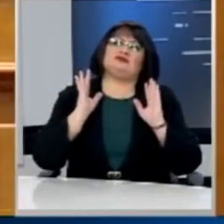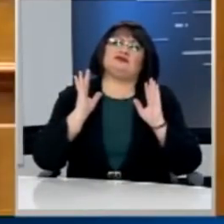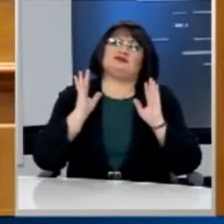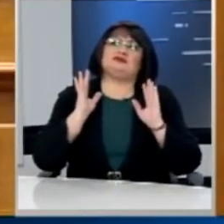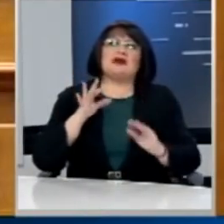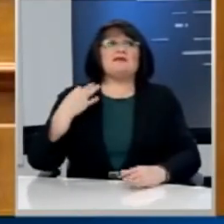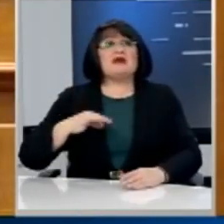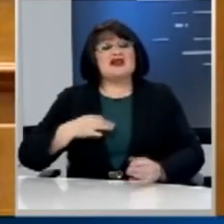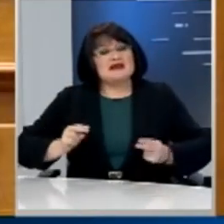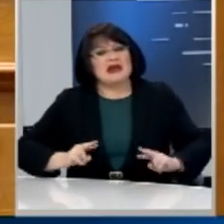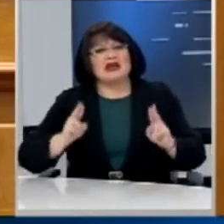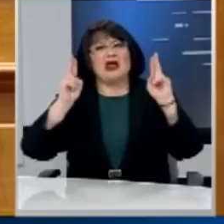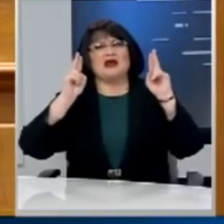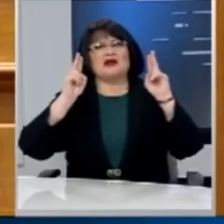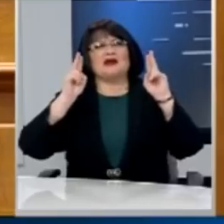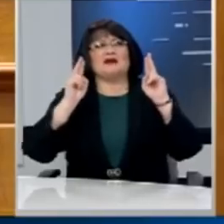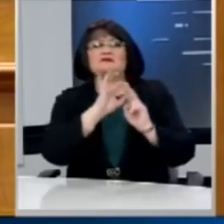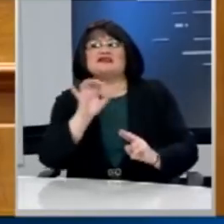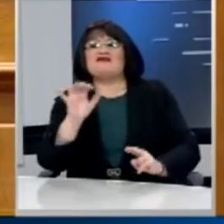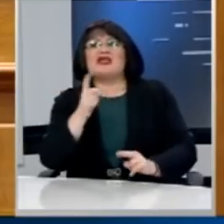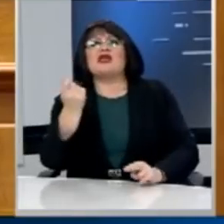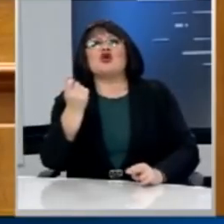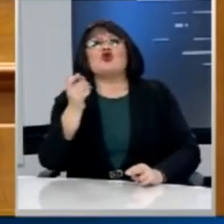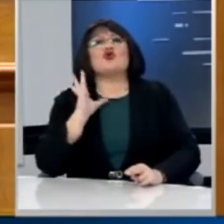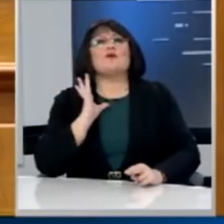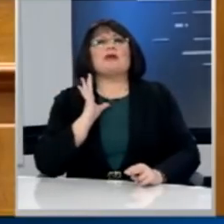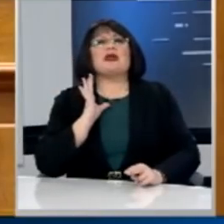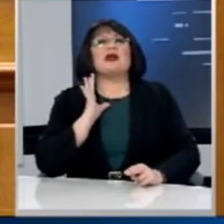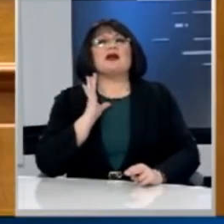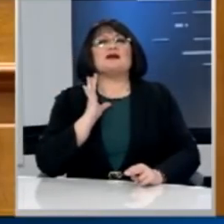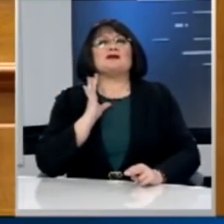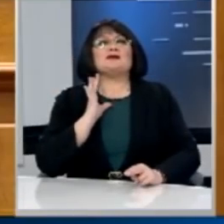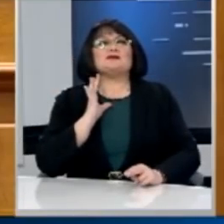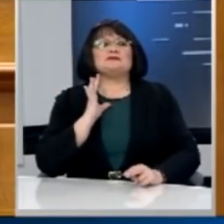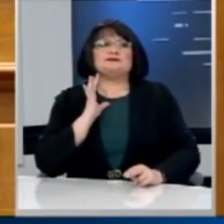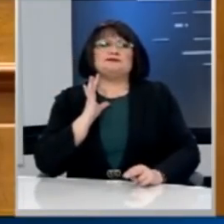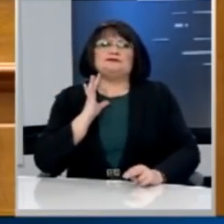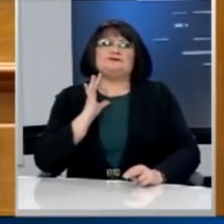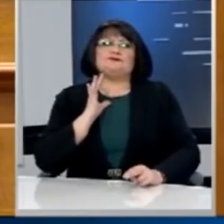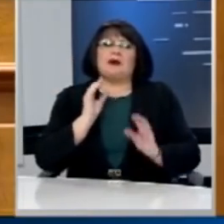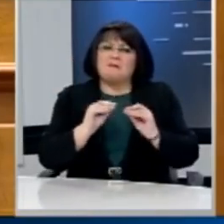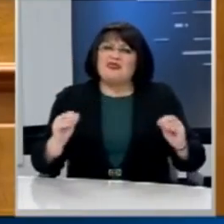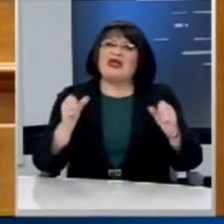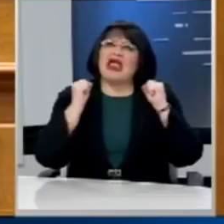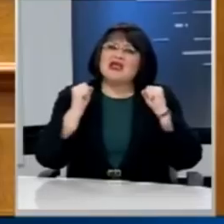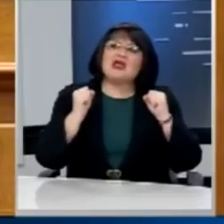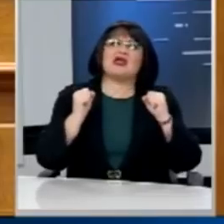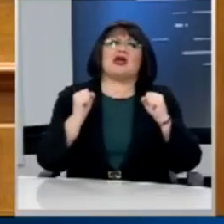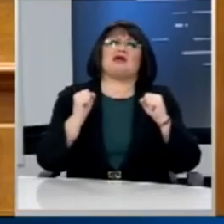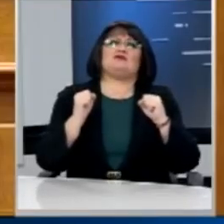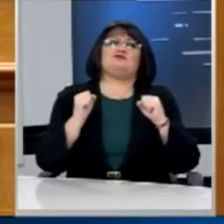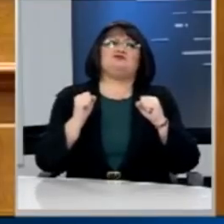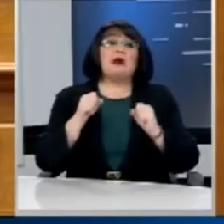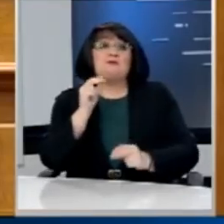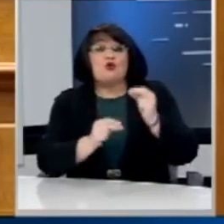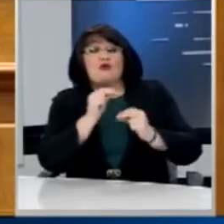όπως η πράσινη ενέργεια, η ψυχική οικονομία, καθώς και σε χώρους όπως η παιδεία και η υγεία, όπου